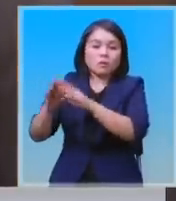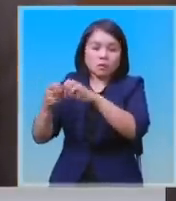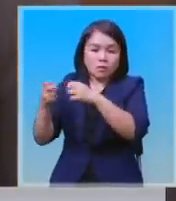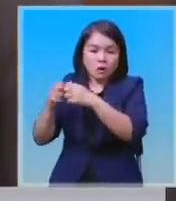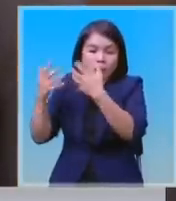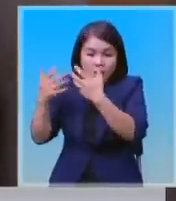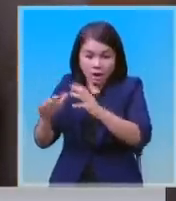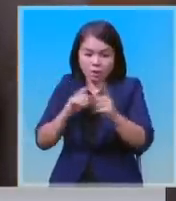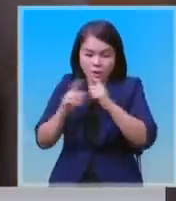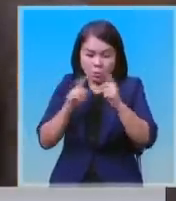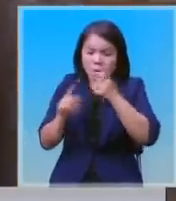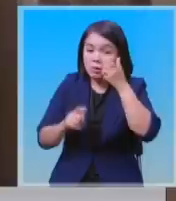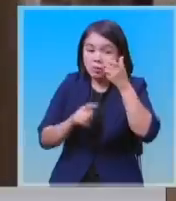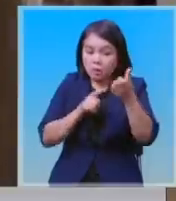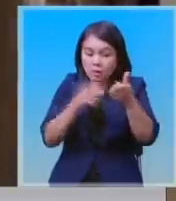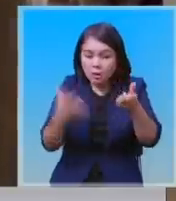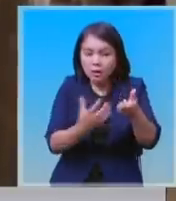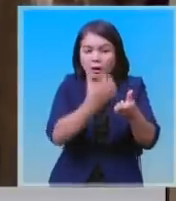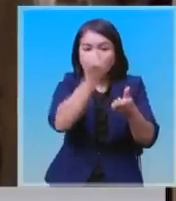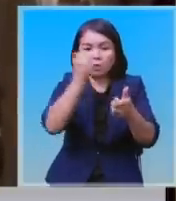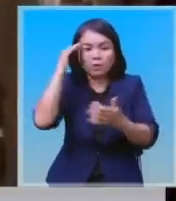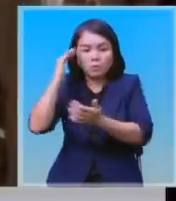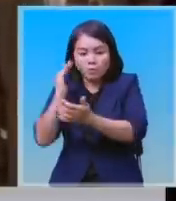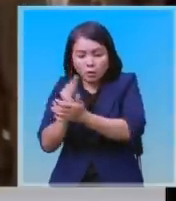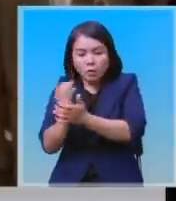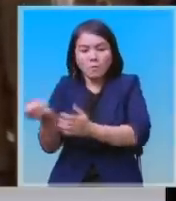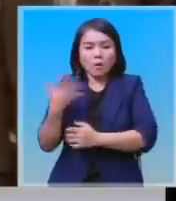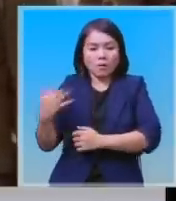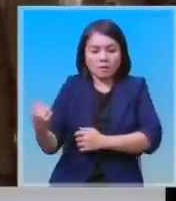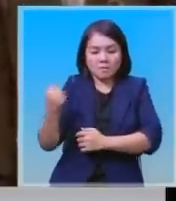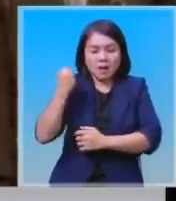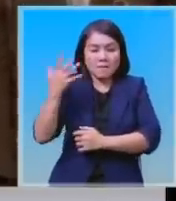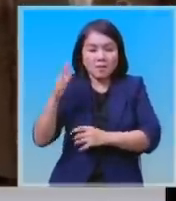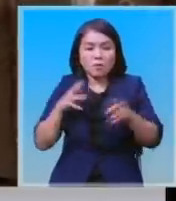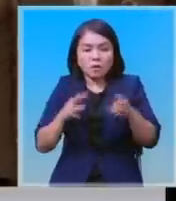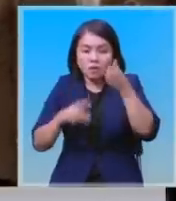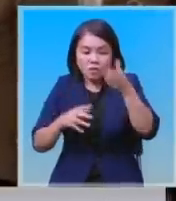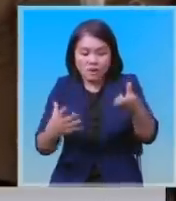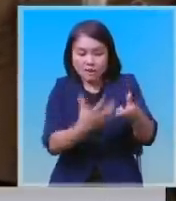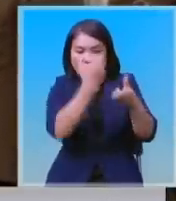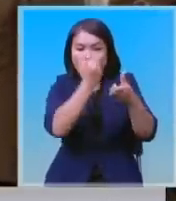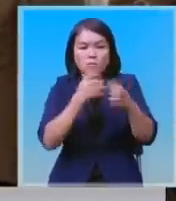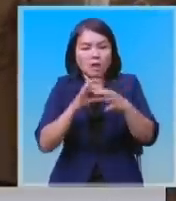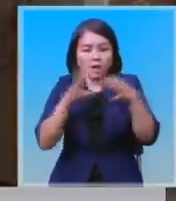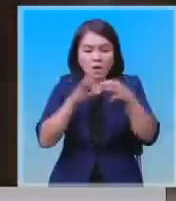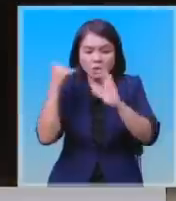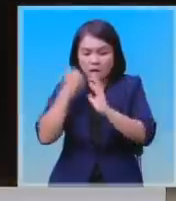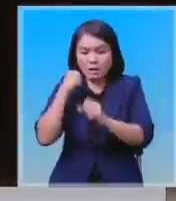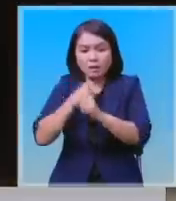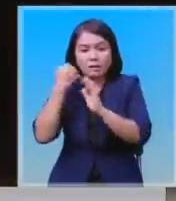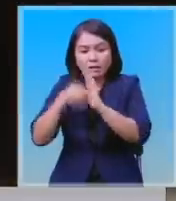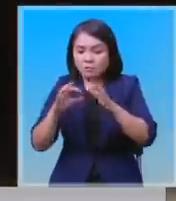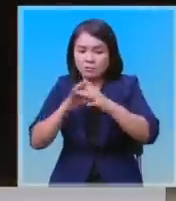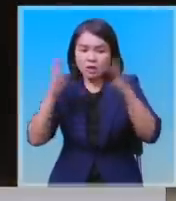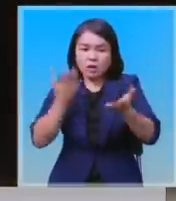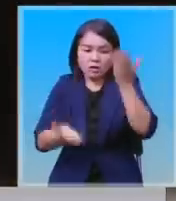ท์นะครับคือเรื่องนี้เนี่ยนะครับตำรวจก็บอกว่าตำรวจไม่มีอำนาจในการตรวจยึดเนื่องจากว่าไม่ใช่ของกลางในการกระทำความผิดแล้วก็เป็นสิทธิส่ว